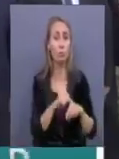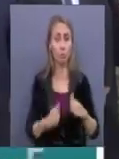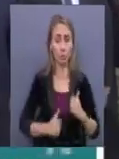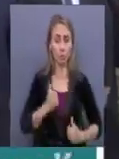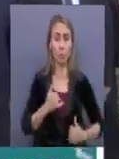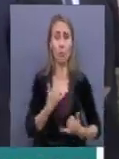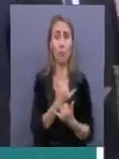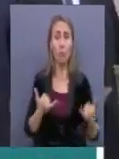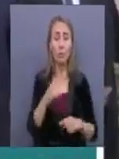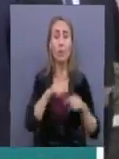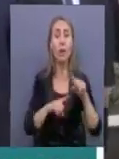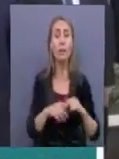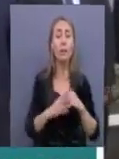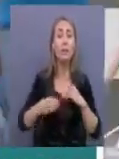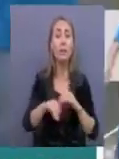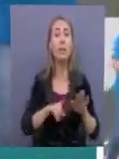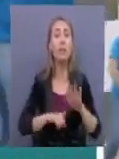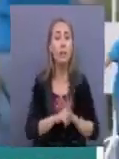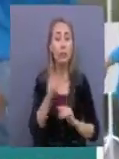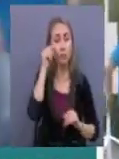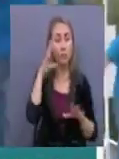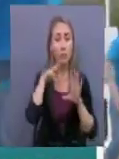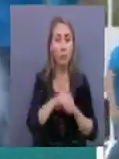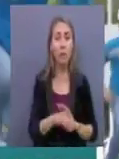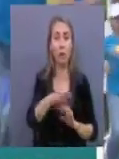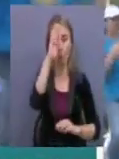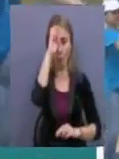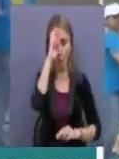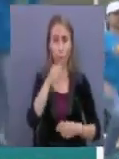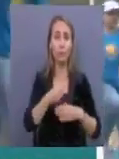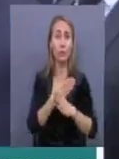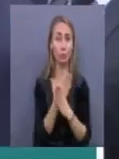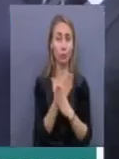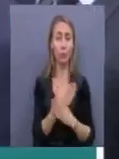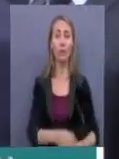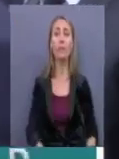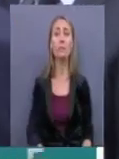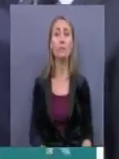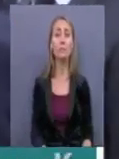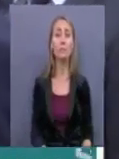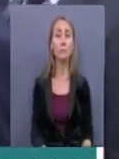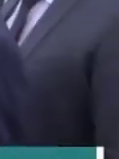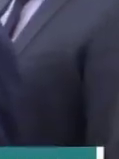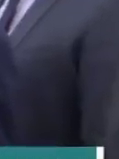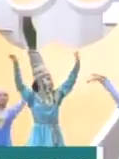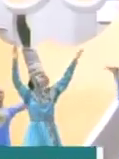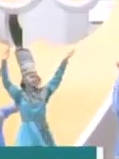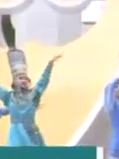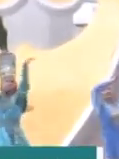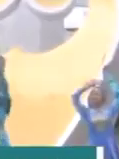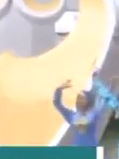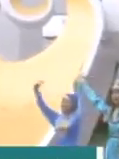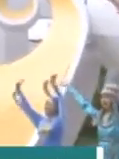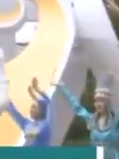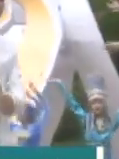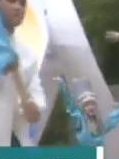керек. Тәуелсіздігіміз тұғырлы, егемендігіміз еңселі болу үшін біз өз елімізбен туған жерімізді, отанымызды ардақ тұтуымыз қажет.